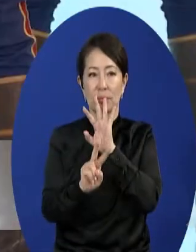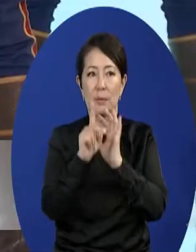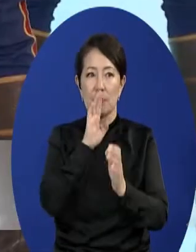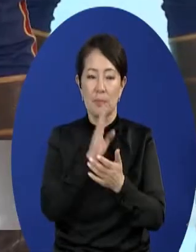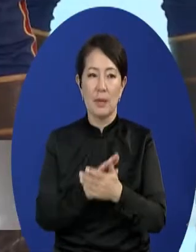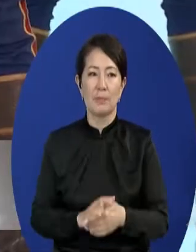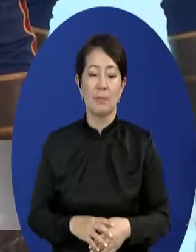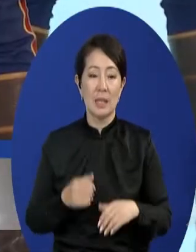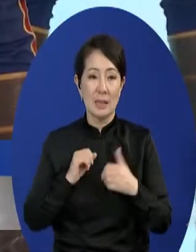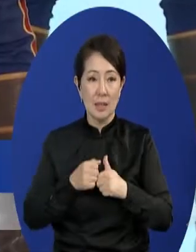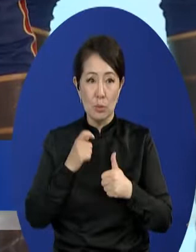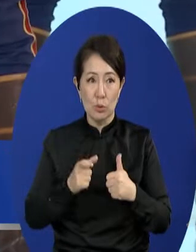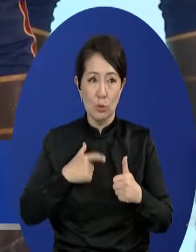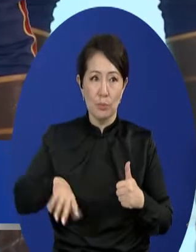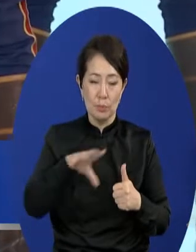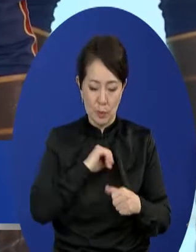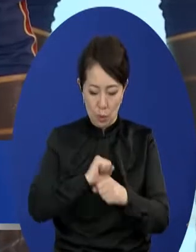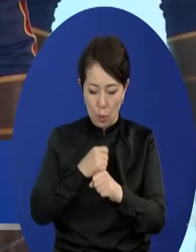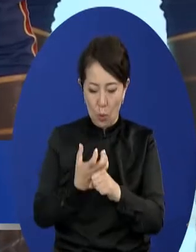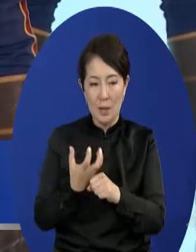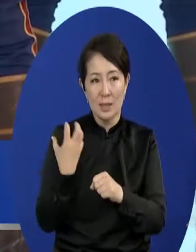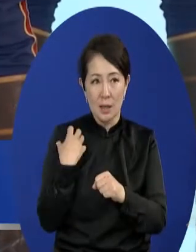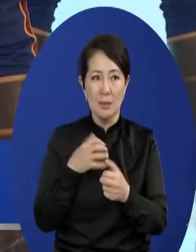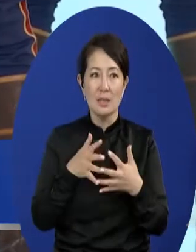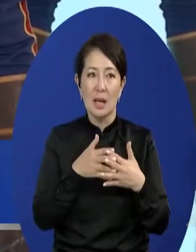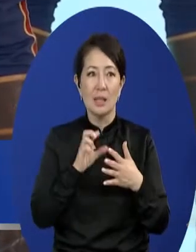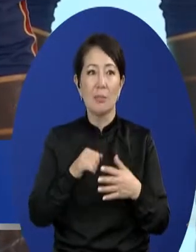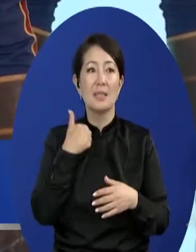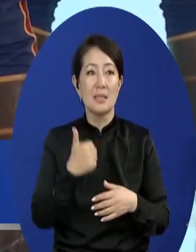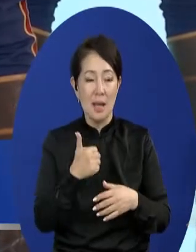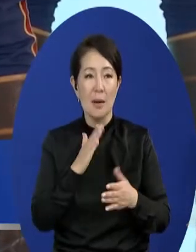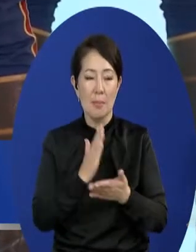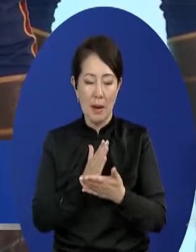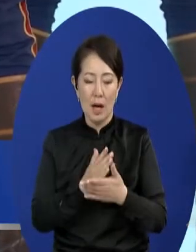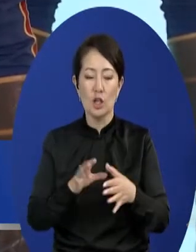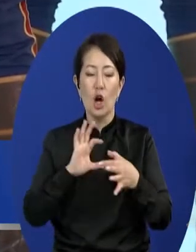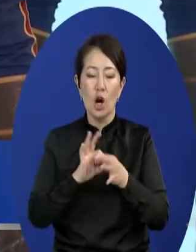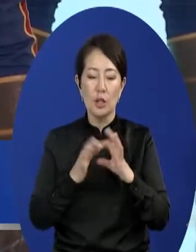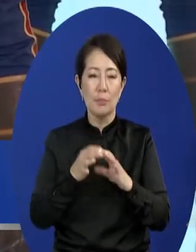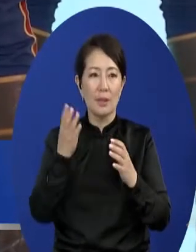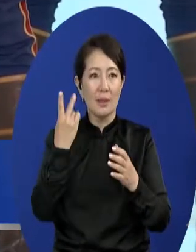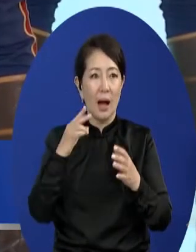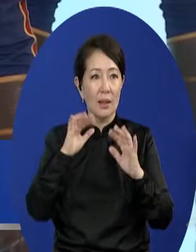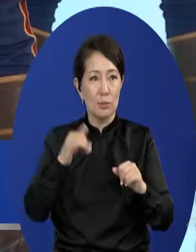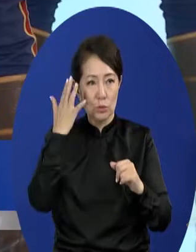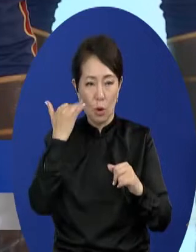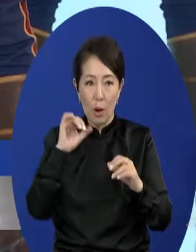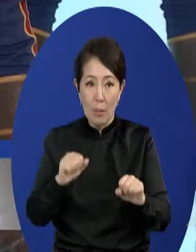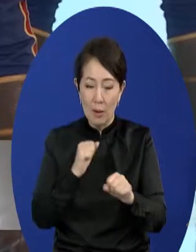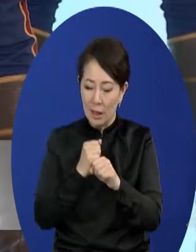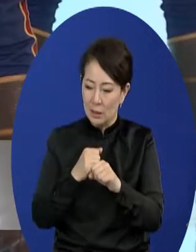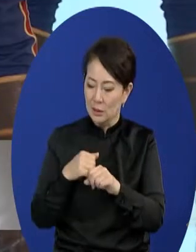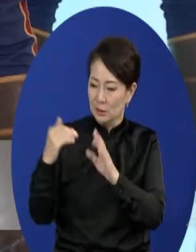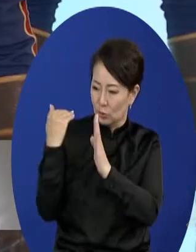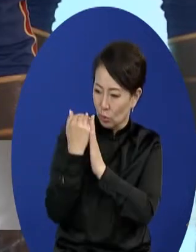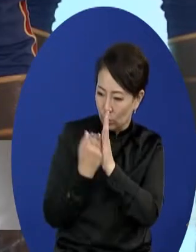Тамирчид бид хувийн зохион байгуулалт сахлах батаар сайн байж олимпийн наадмын зохион байгуулах хороноос тавьсан шаардлага дүрм журмыг